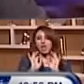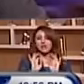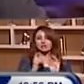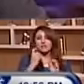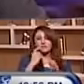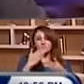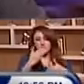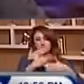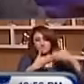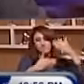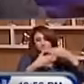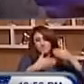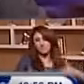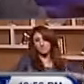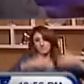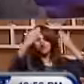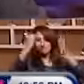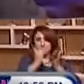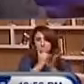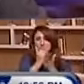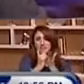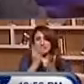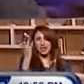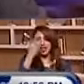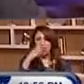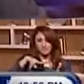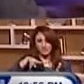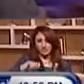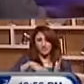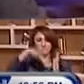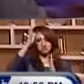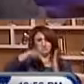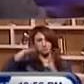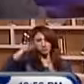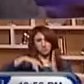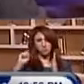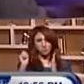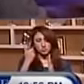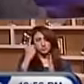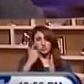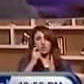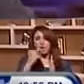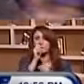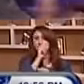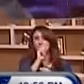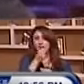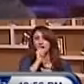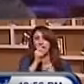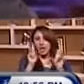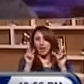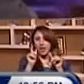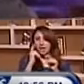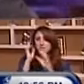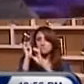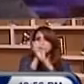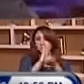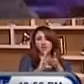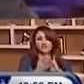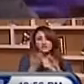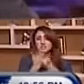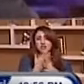المدارس، هم حوالي 80 مدرسه تم دهانهم في لحظه، والاعلام مش مغطي، وكذا حاجه كذا حمله ثانيه للاداره